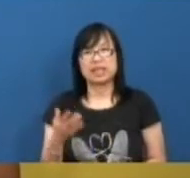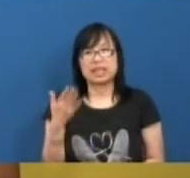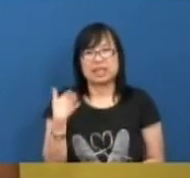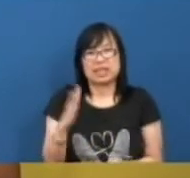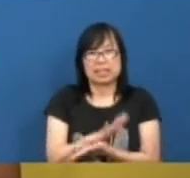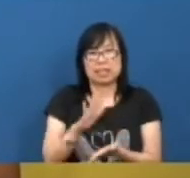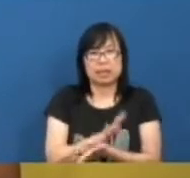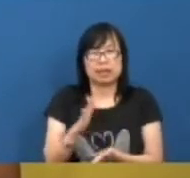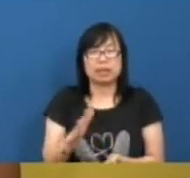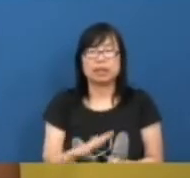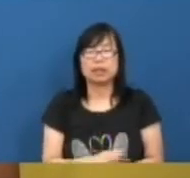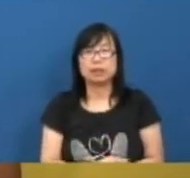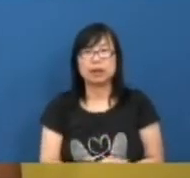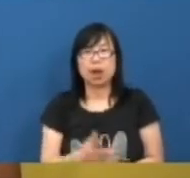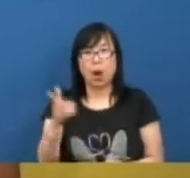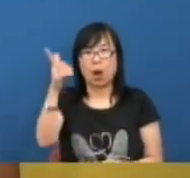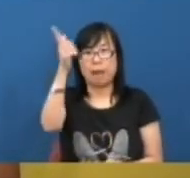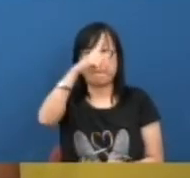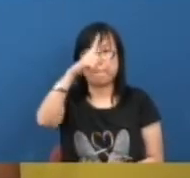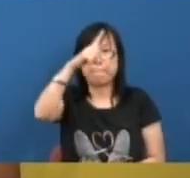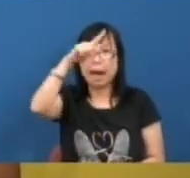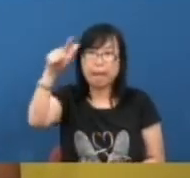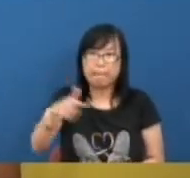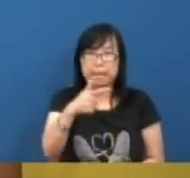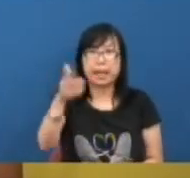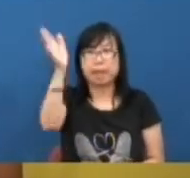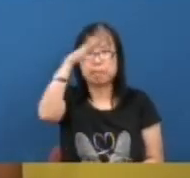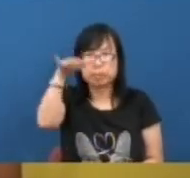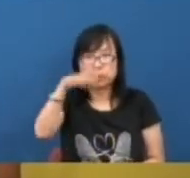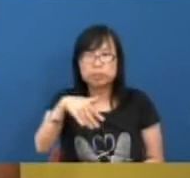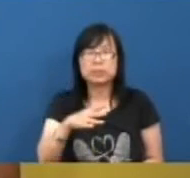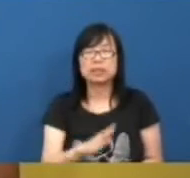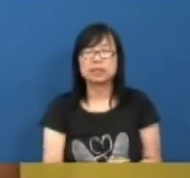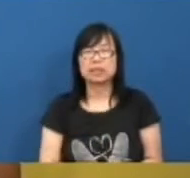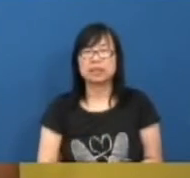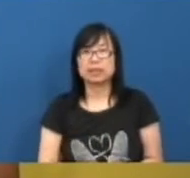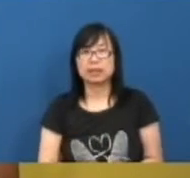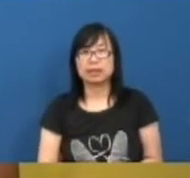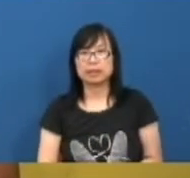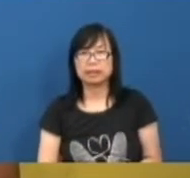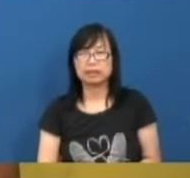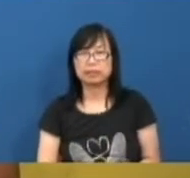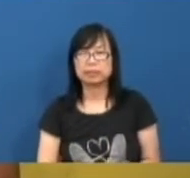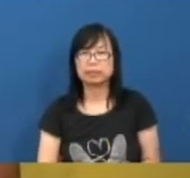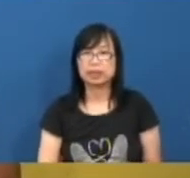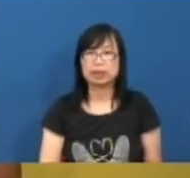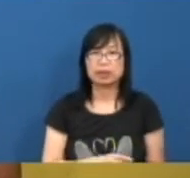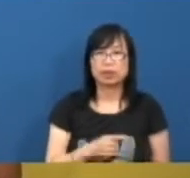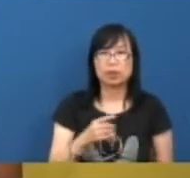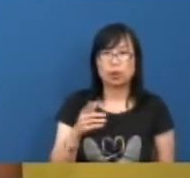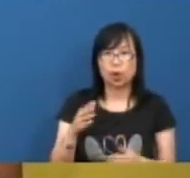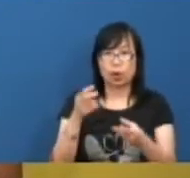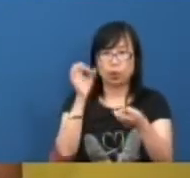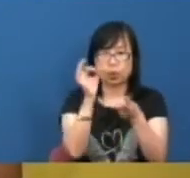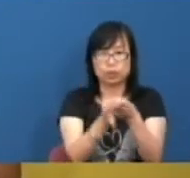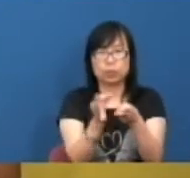啦，嗰個當年85000嘅情況啦。嗱，85000唔單止係即係嗰個居屋